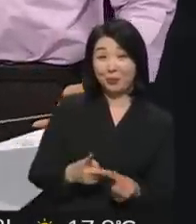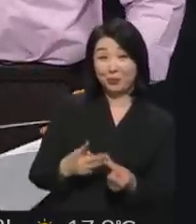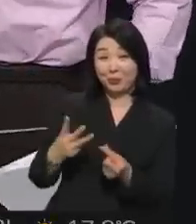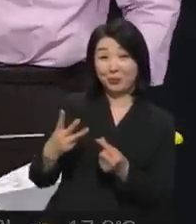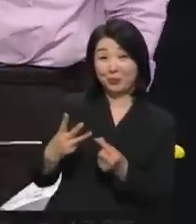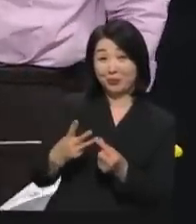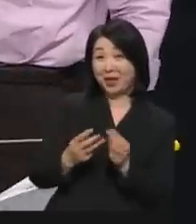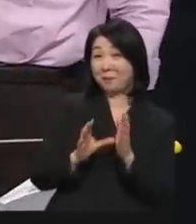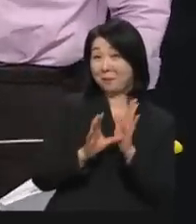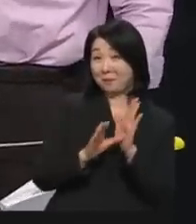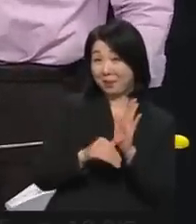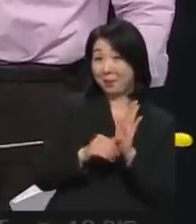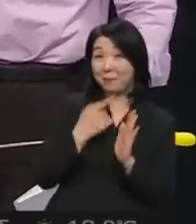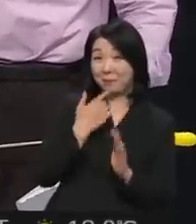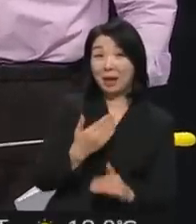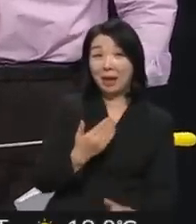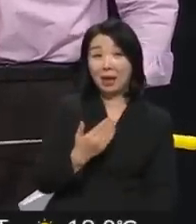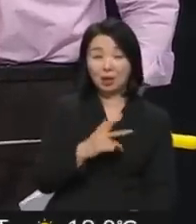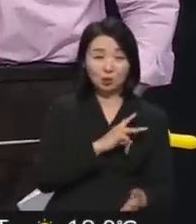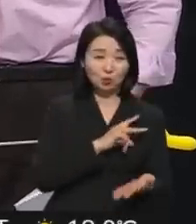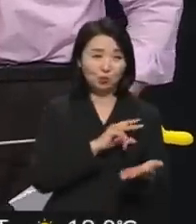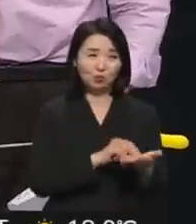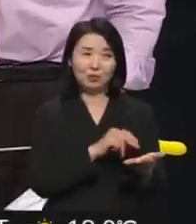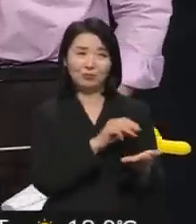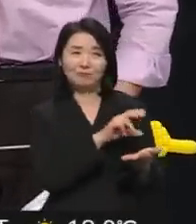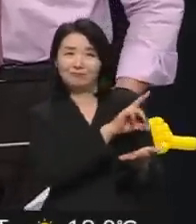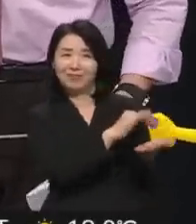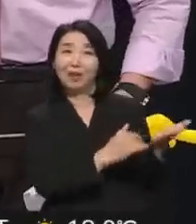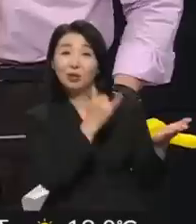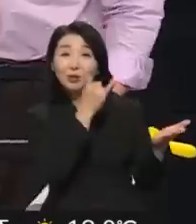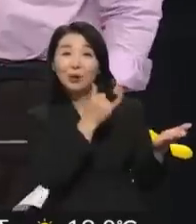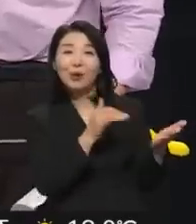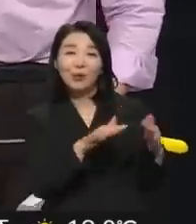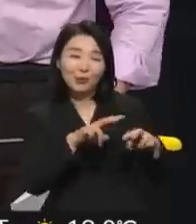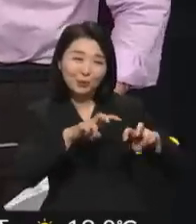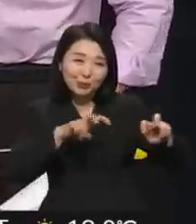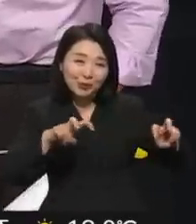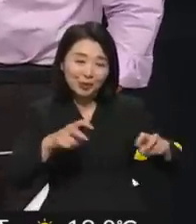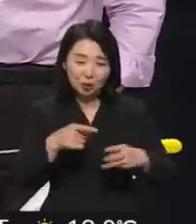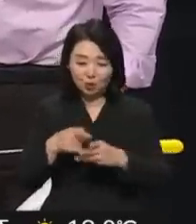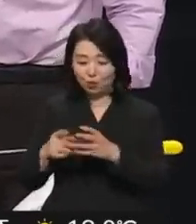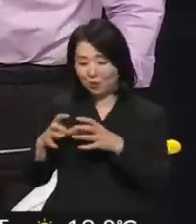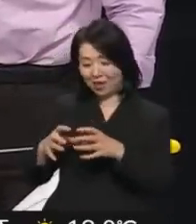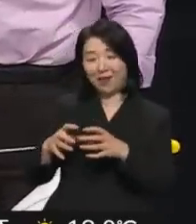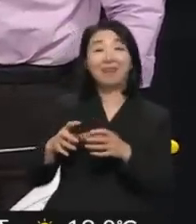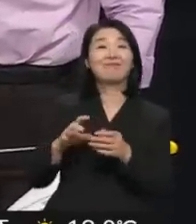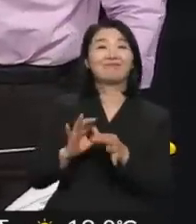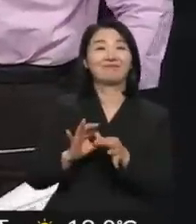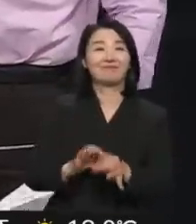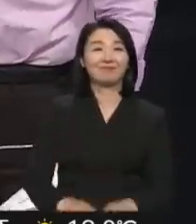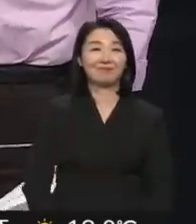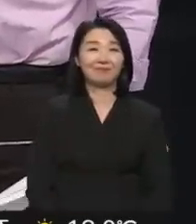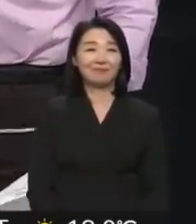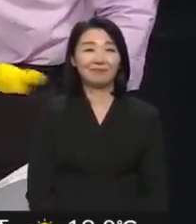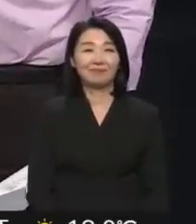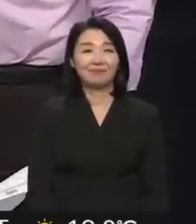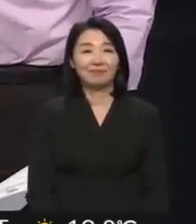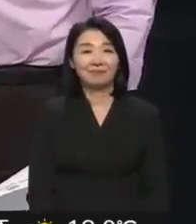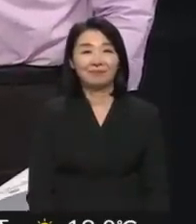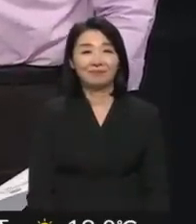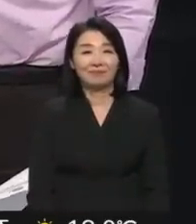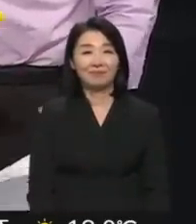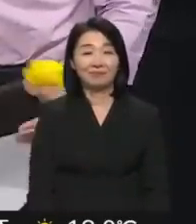연달아 방송됐는데요. 여러 주제들이 쏟아져 나왔지만 오늘 주민은 윤핵관 이야기에만 집중할 예정입니다. 특히